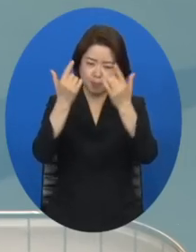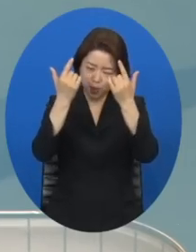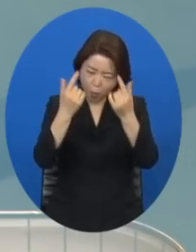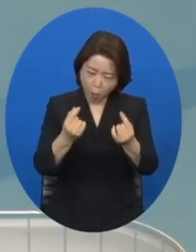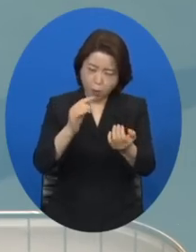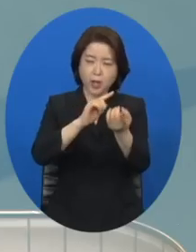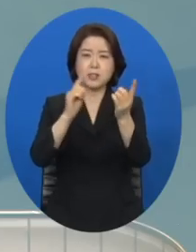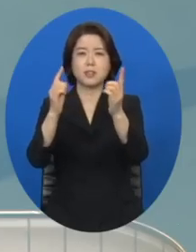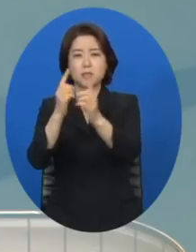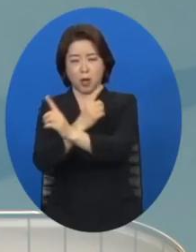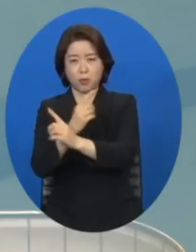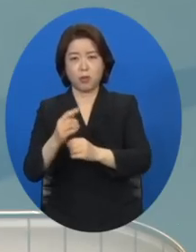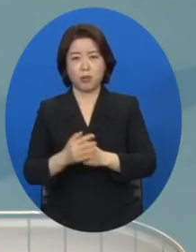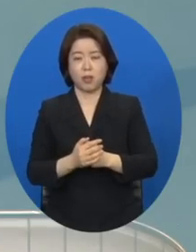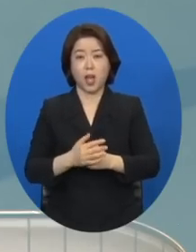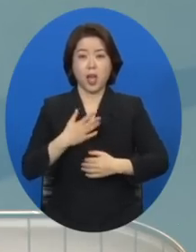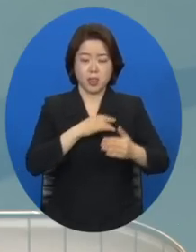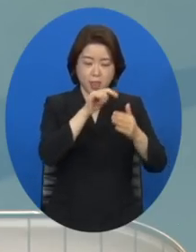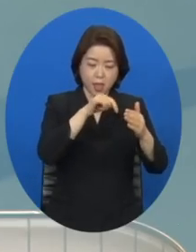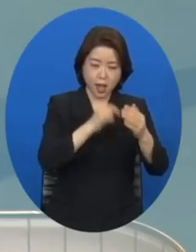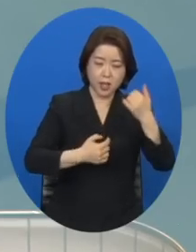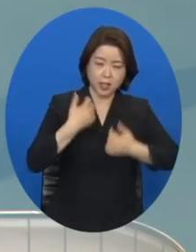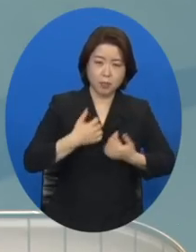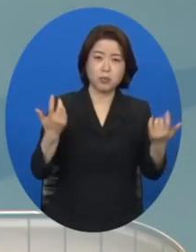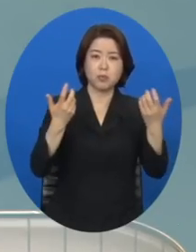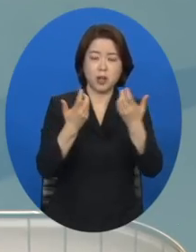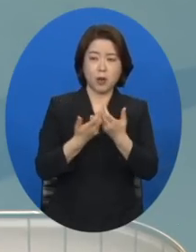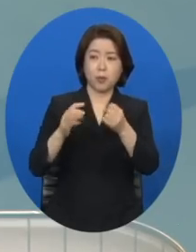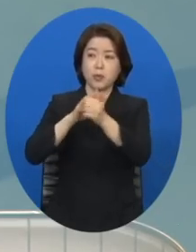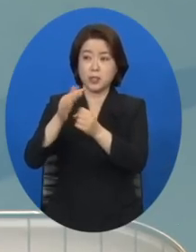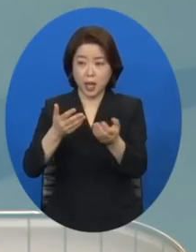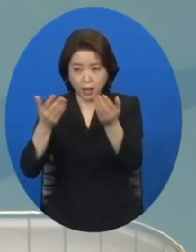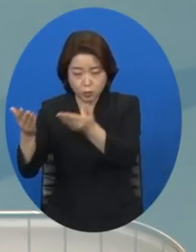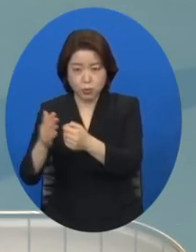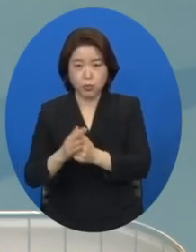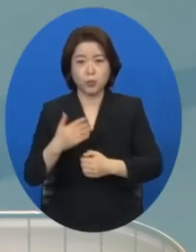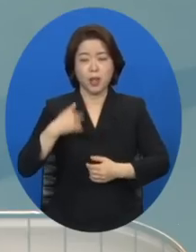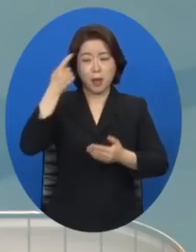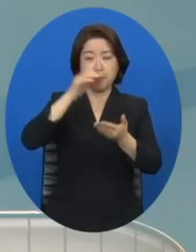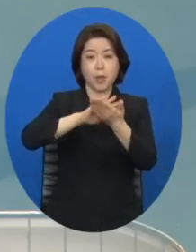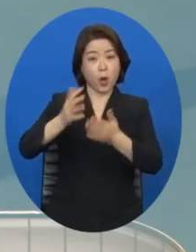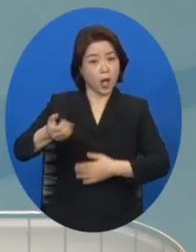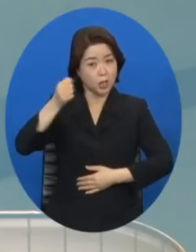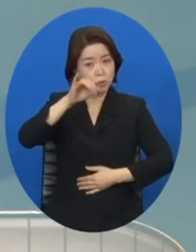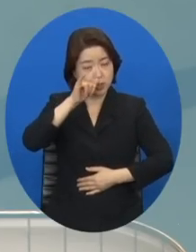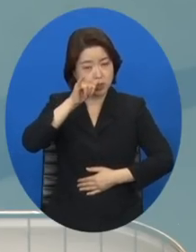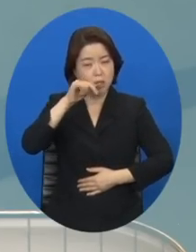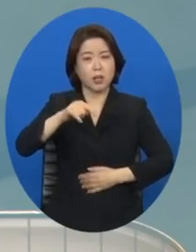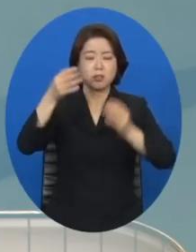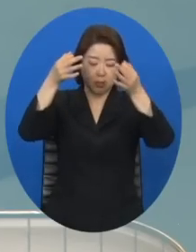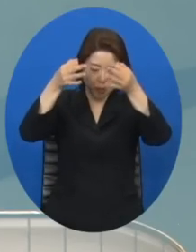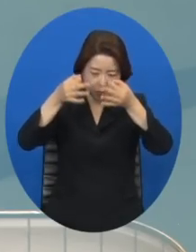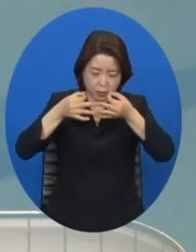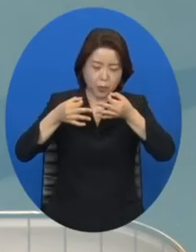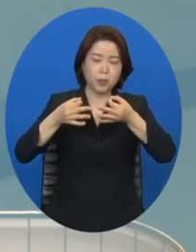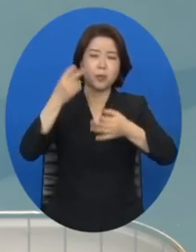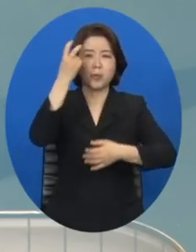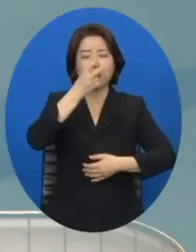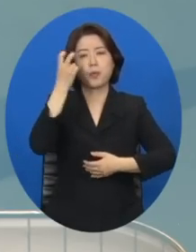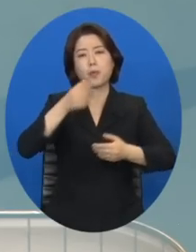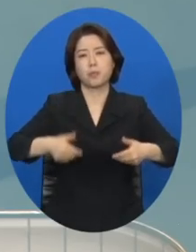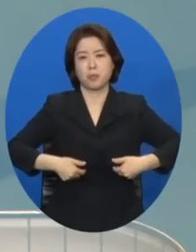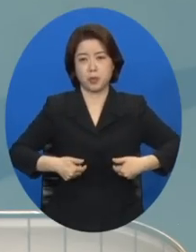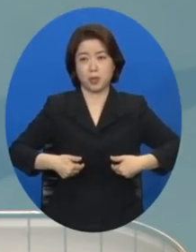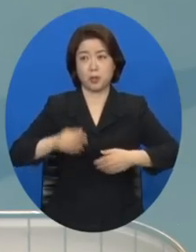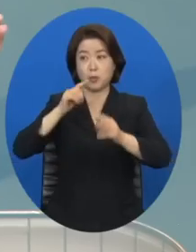사랑하게 되고 내 안에 기쁨이도 엄청나고 내 안에 평강이 있는가 우리 그것을 점검해 보라고 주님의 말씀을 하시는